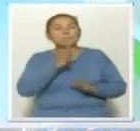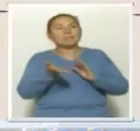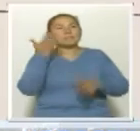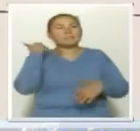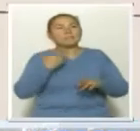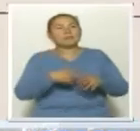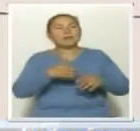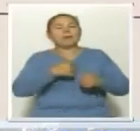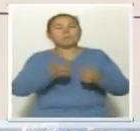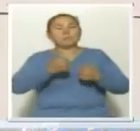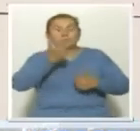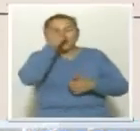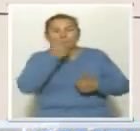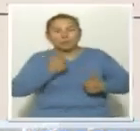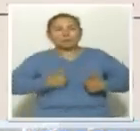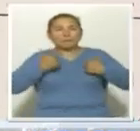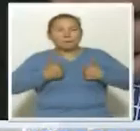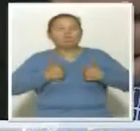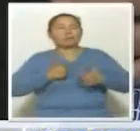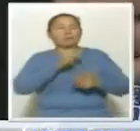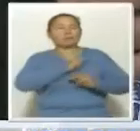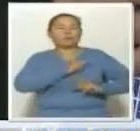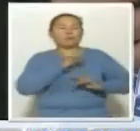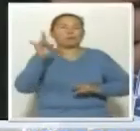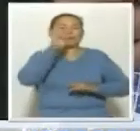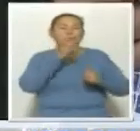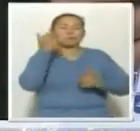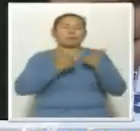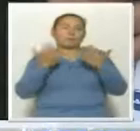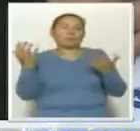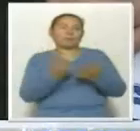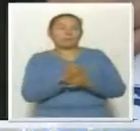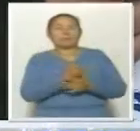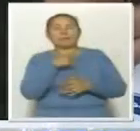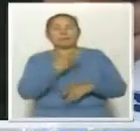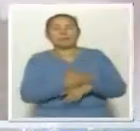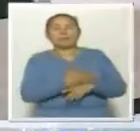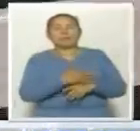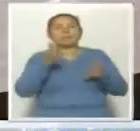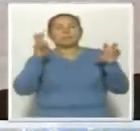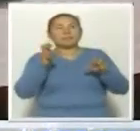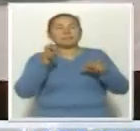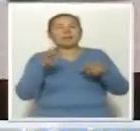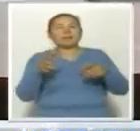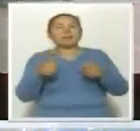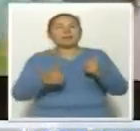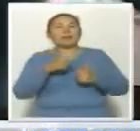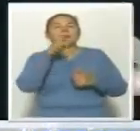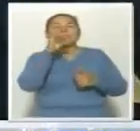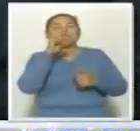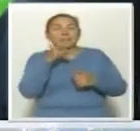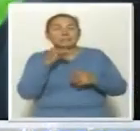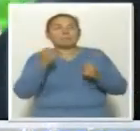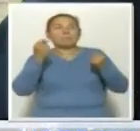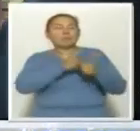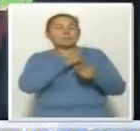благодаря упорному труду девушка получила путевку на республиканские соревнования и завоевала звание кандидата в мастера спорта мангистау